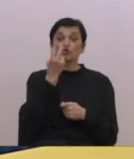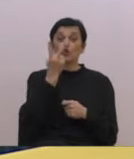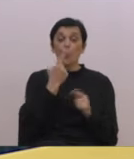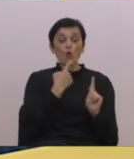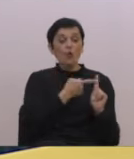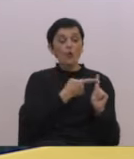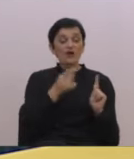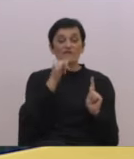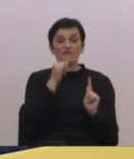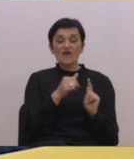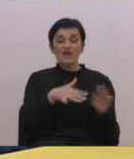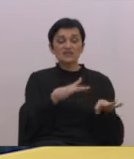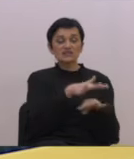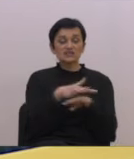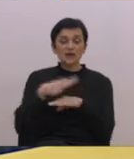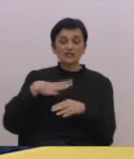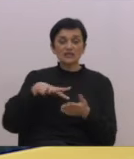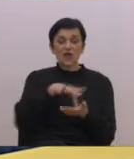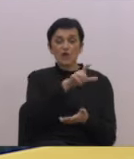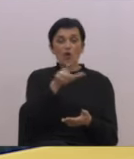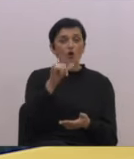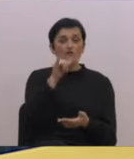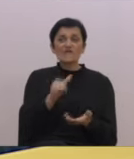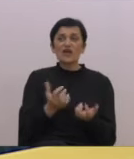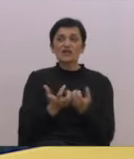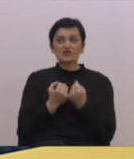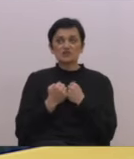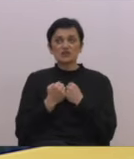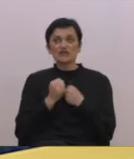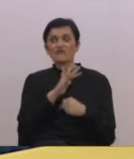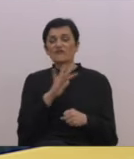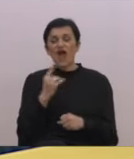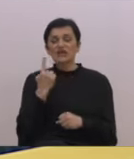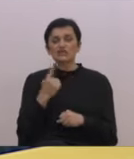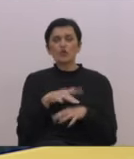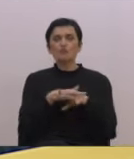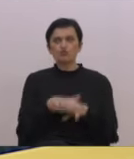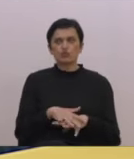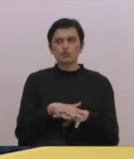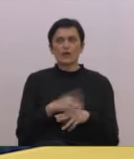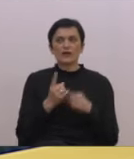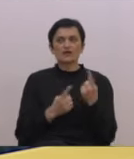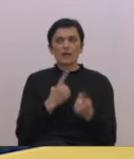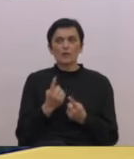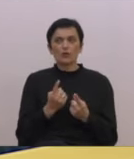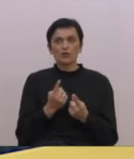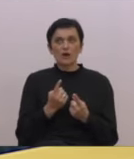განმავლობაში ვერცერთ სფეროში საქართველოს მოქალაქეებმა ვერ მიიღეს ვერცერთი ფუნდამენტური რეფორმა.